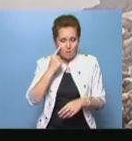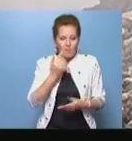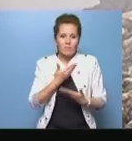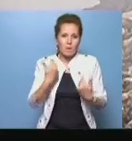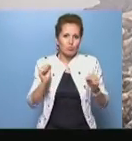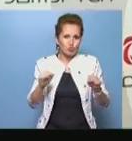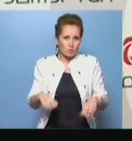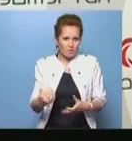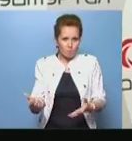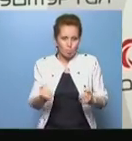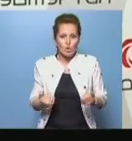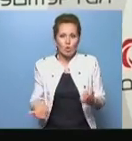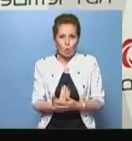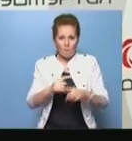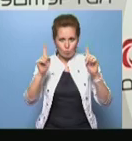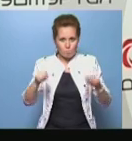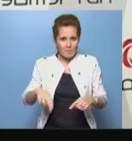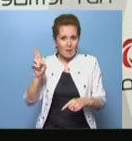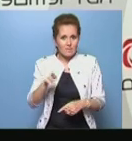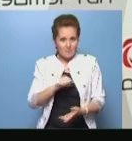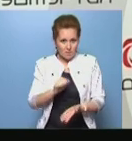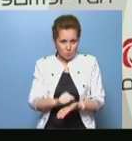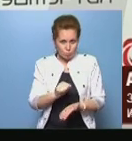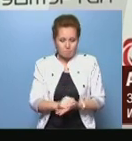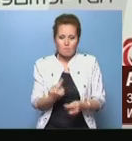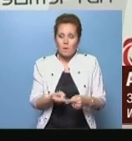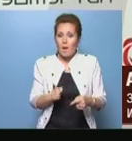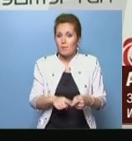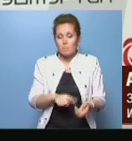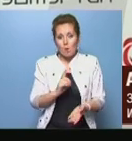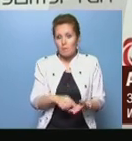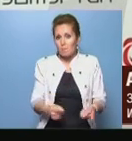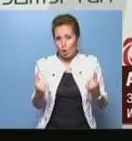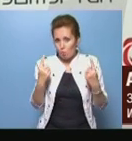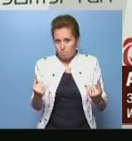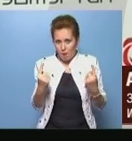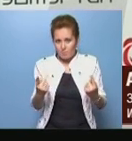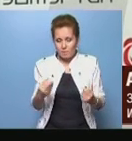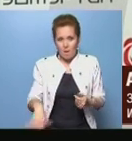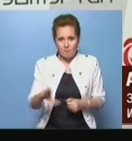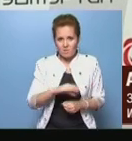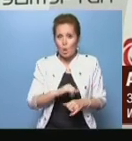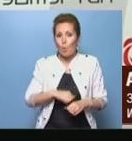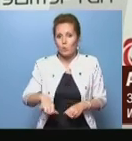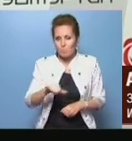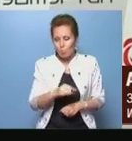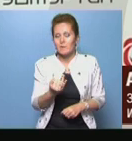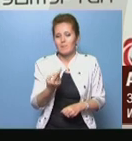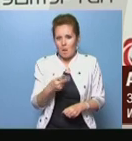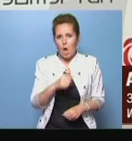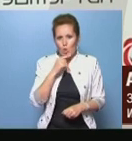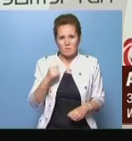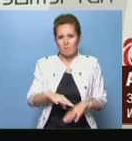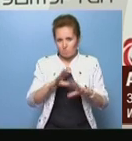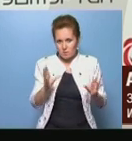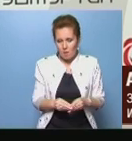лицензию. Это вообще проблема глобально актуальна для всей Удмуртской республики и вообще для России в целом. В Удмуртской республике на сегодняшний день